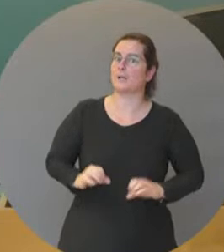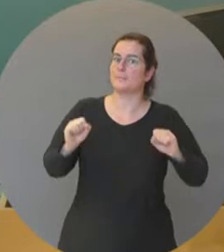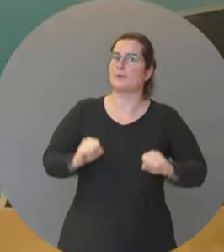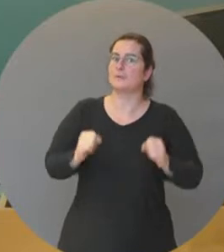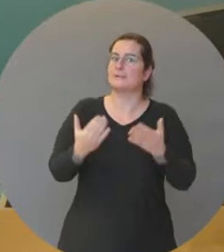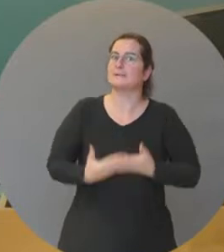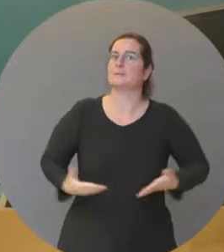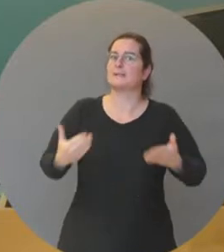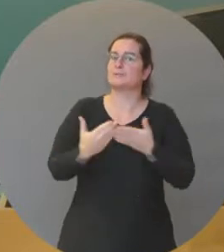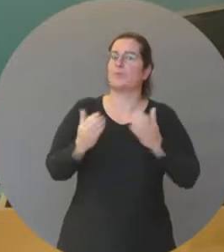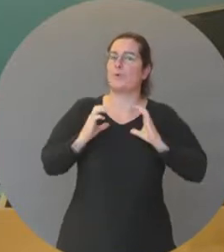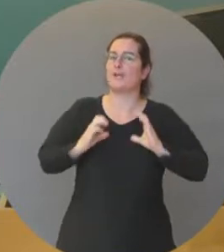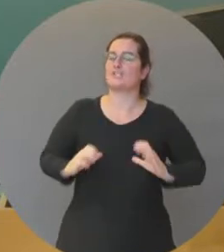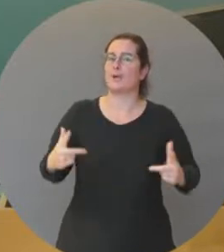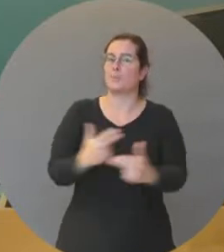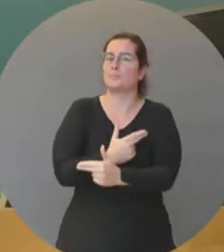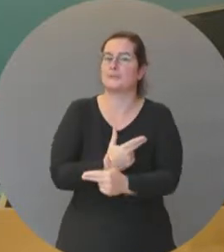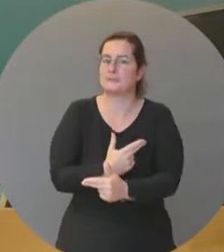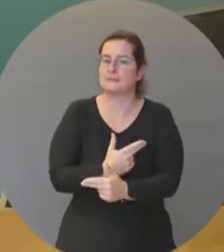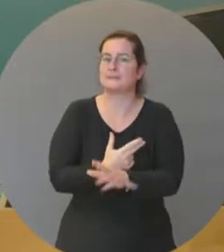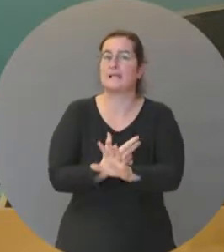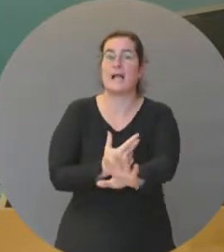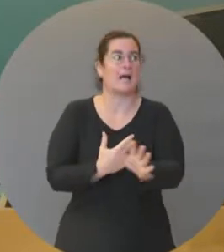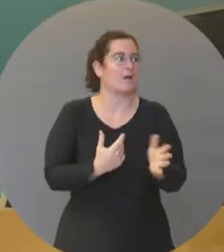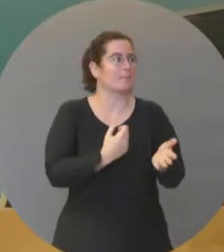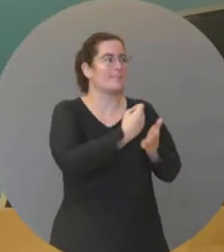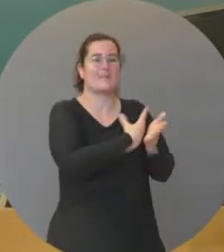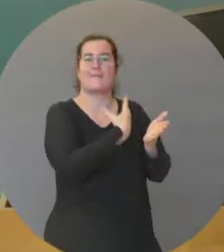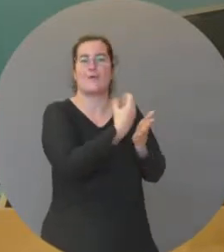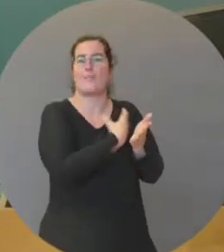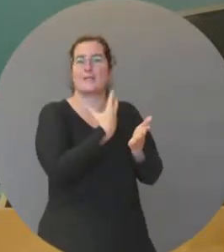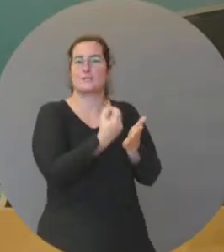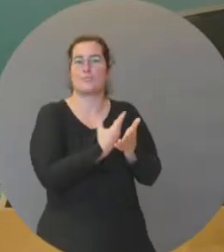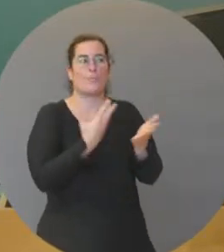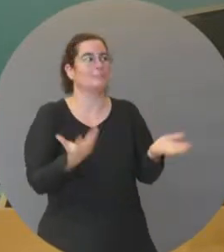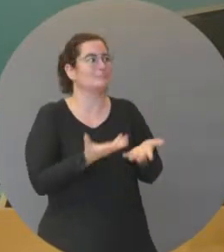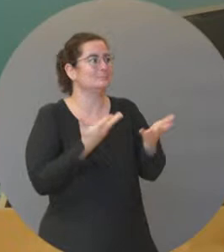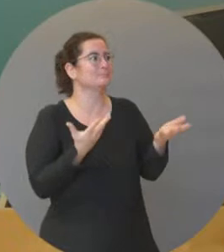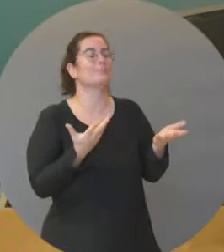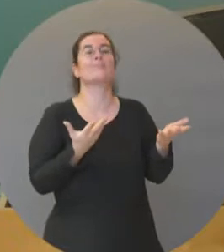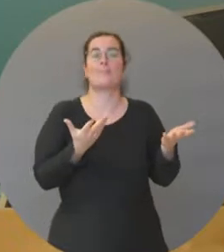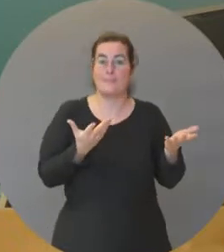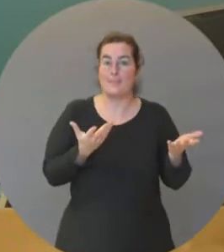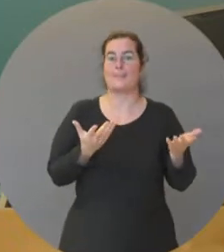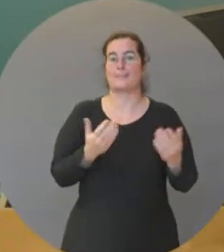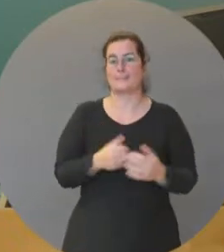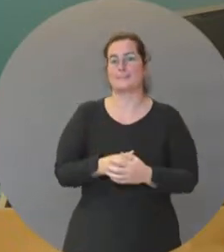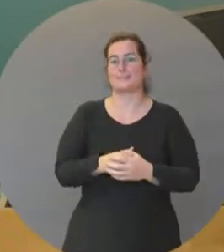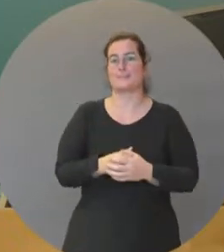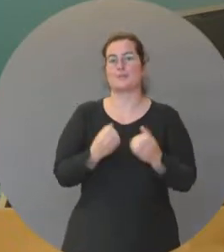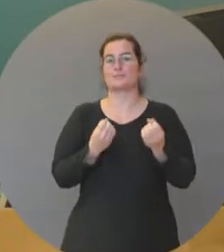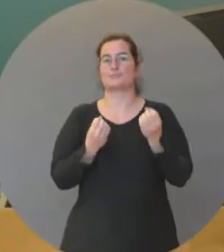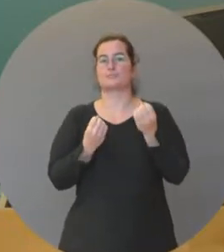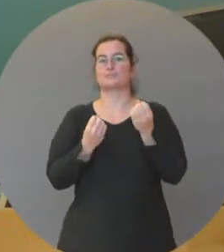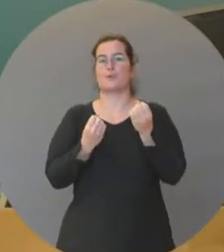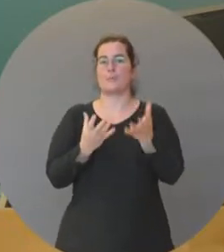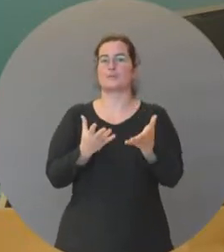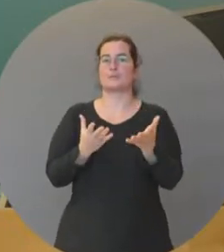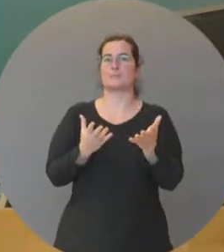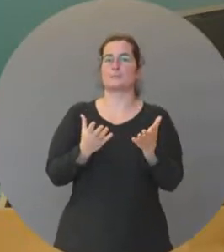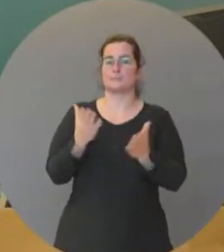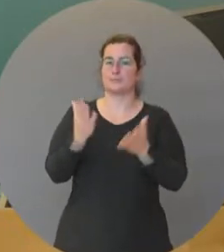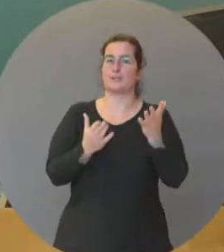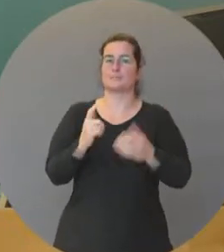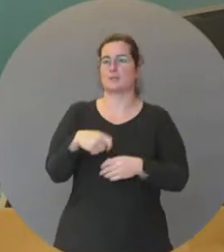nos collégiens alors nous ne savons pas plus à leur où je parle mais propose que nous marquions naturellement notre